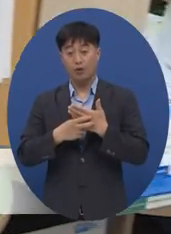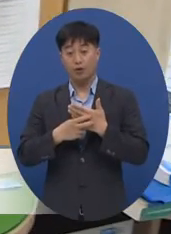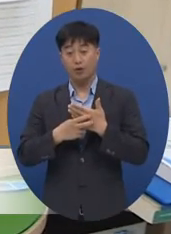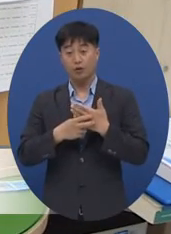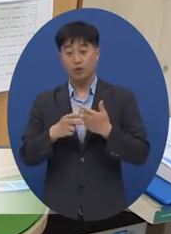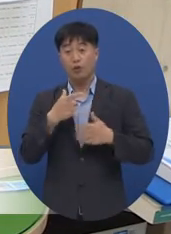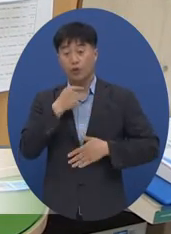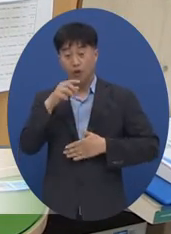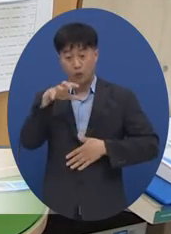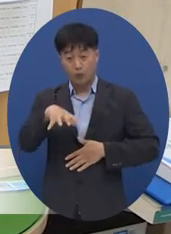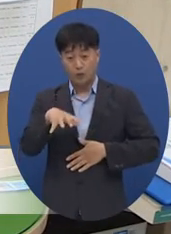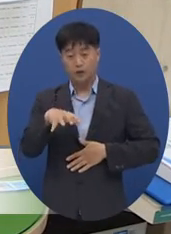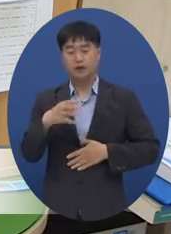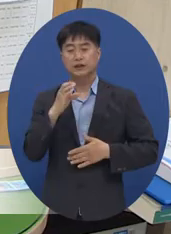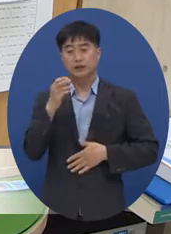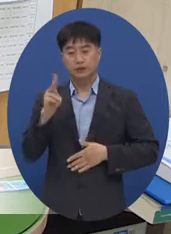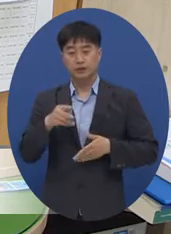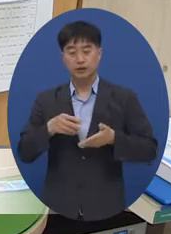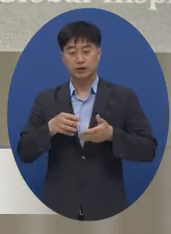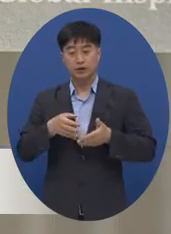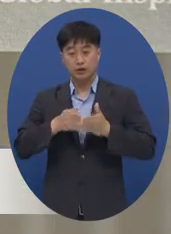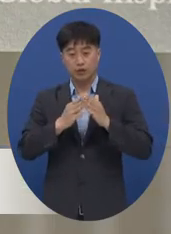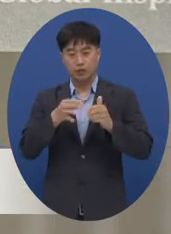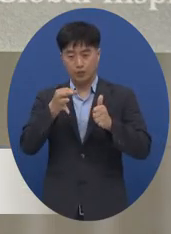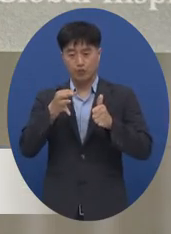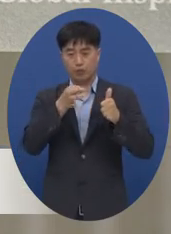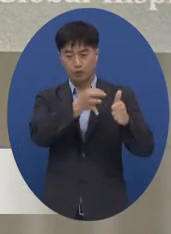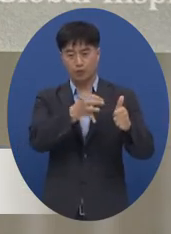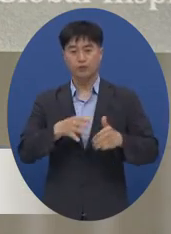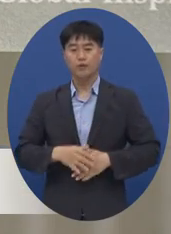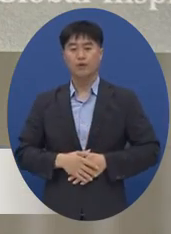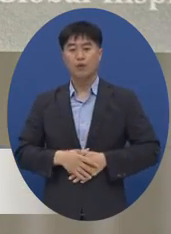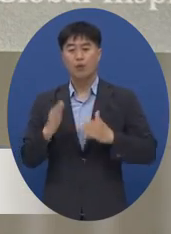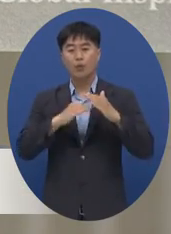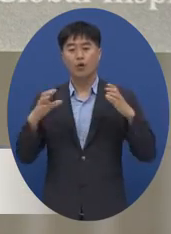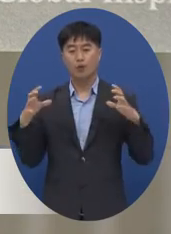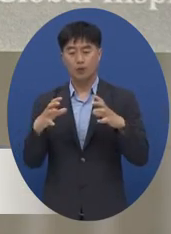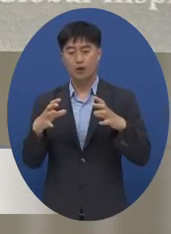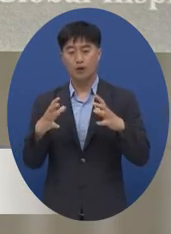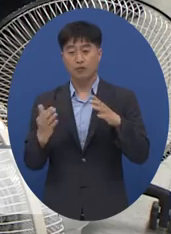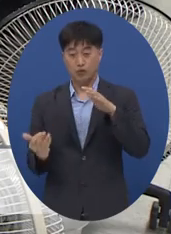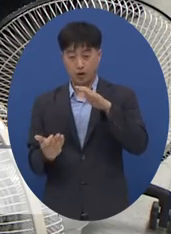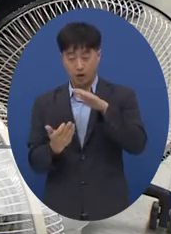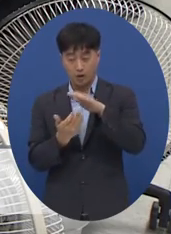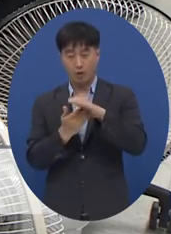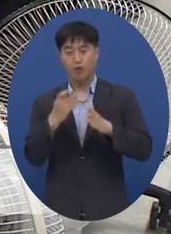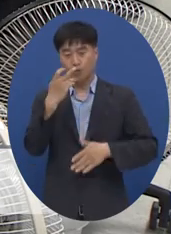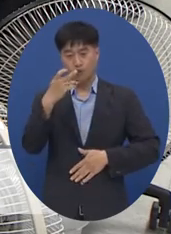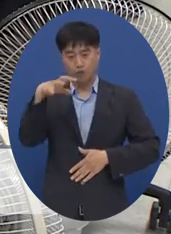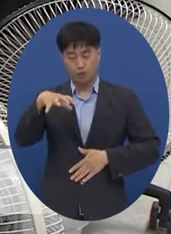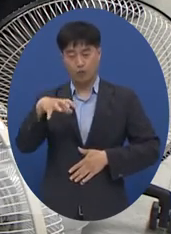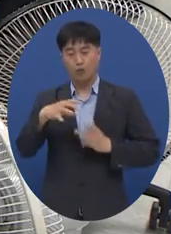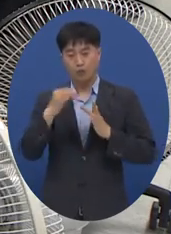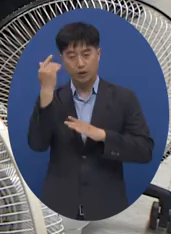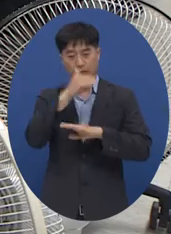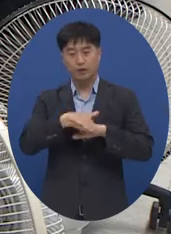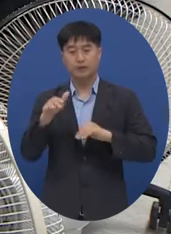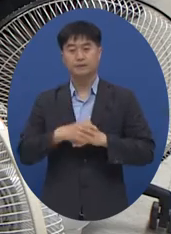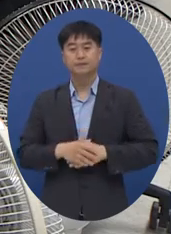민간 의료기관 중 원하는 곳에 한해 CCTV 설치비를 대는 겁니다. 공모를 통해 많게는 12곳이 선정될